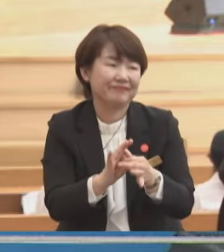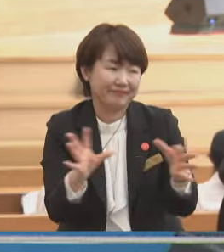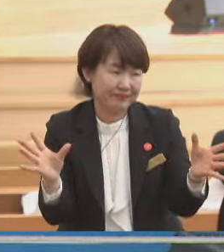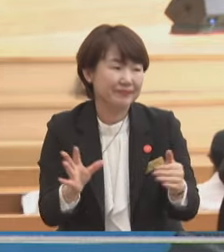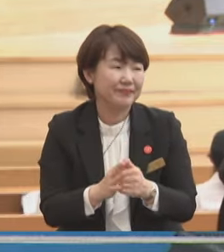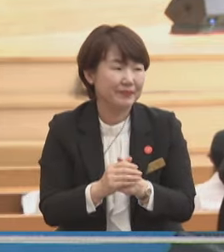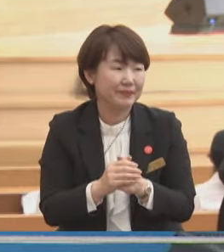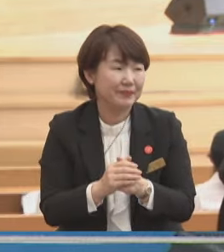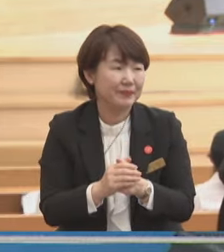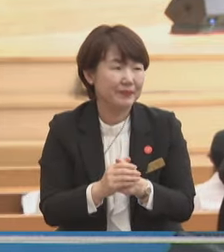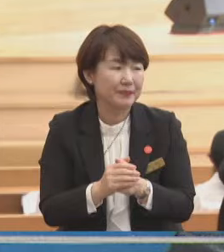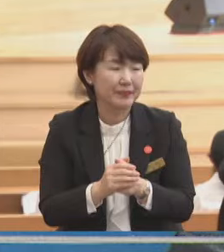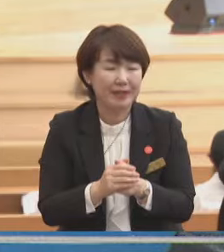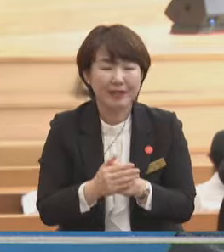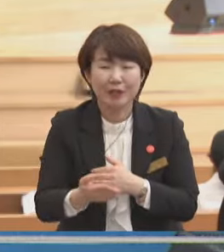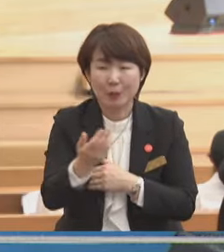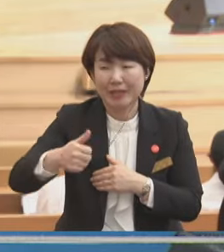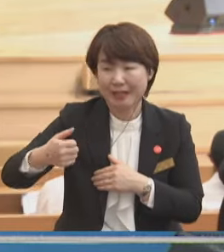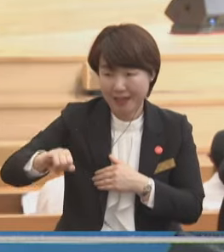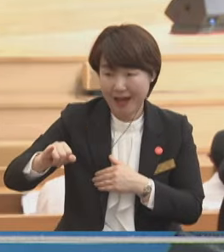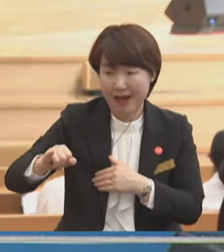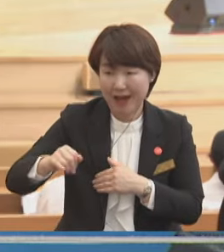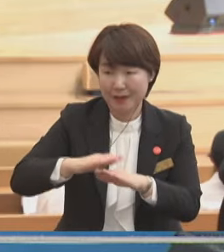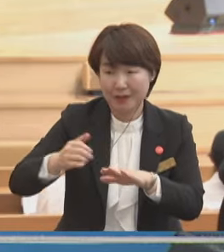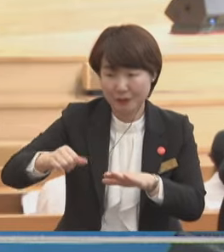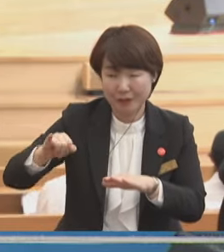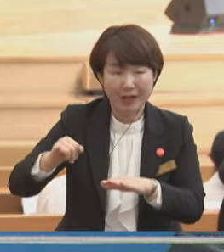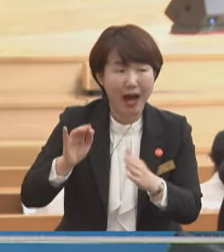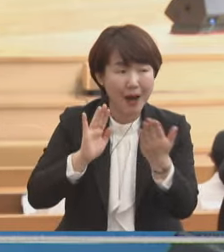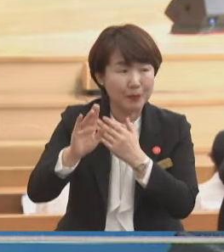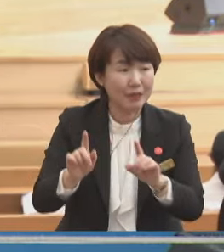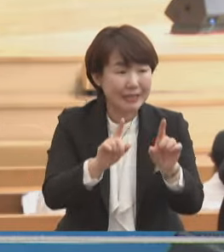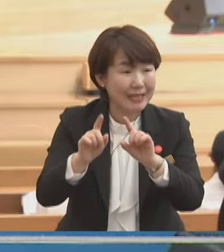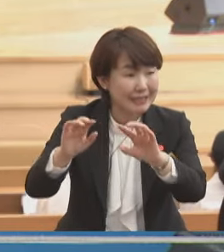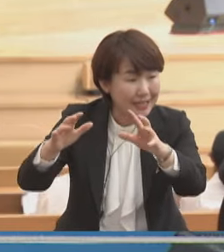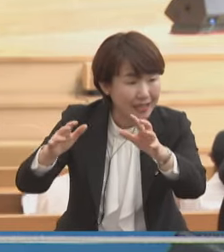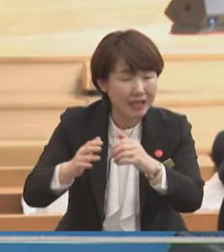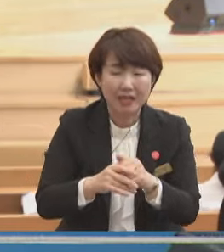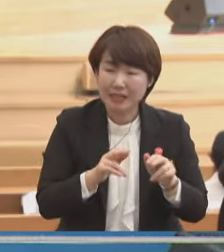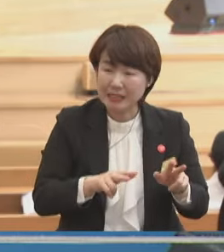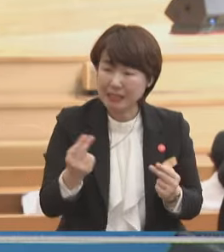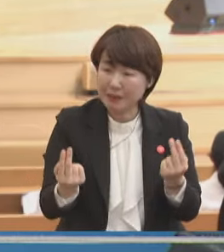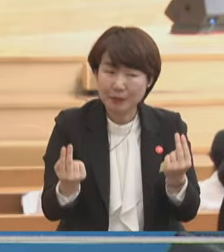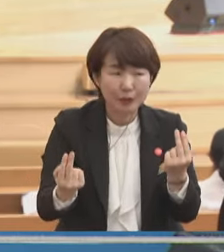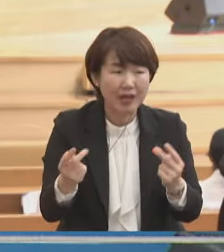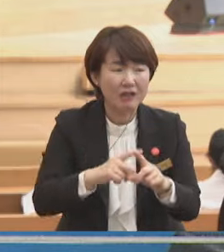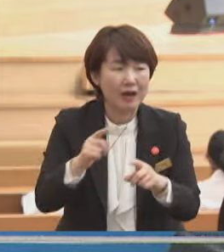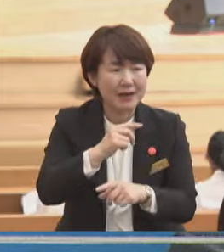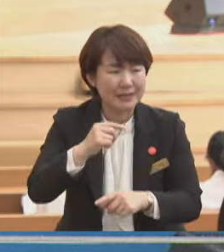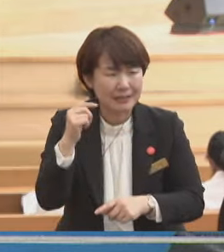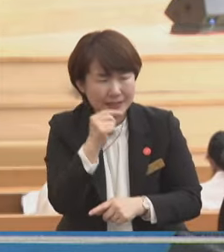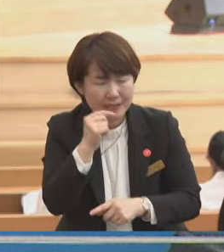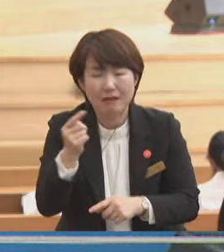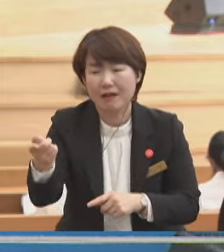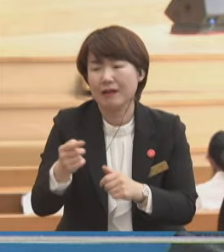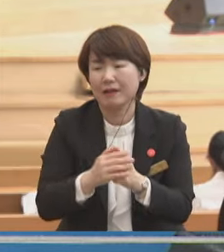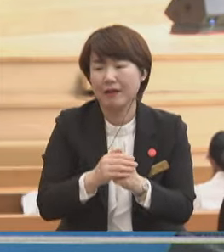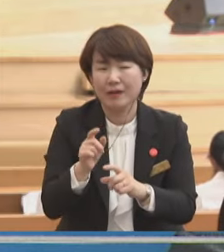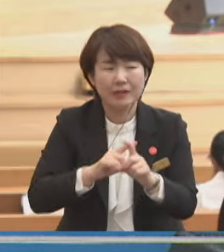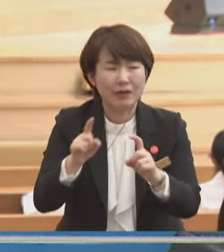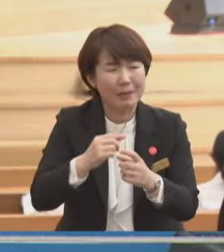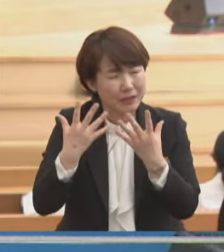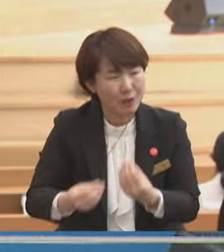다 합니다마는 우리 자들이 앞으로 살아갈 세상이 의상보다 훨씬 더 치열할 것입니다 훨씬 더